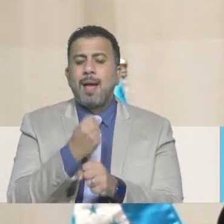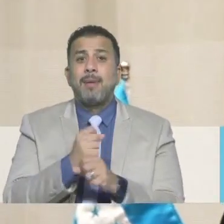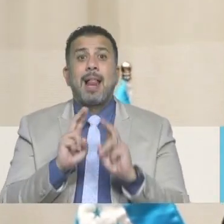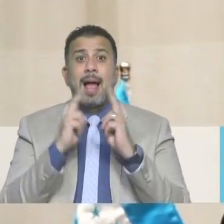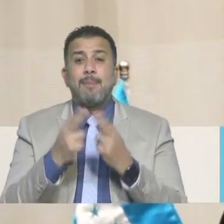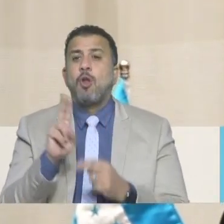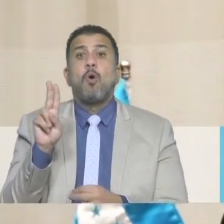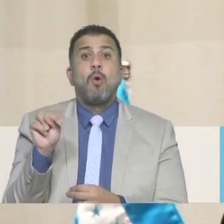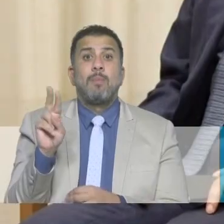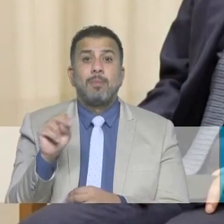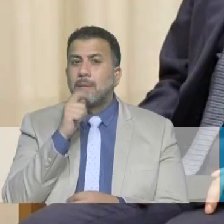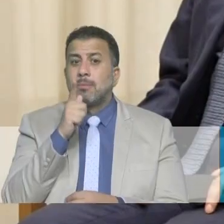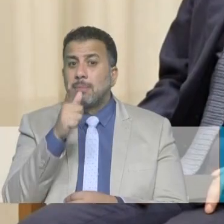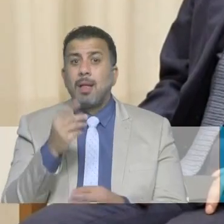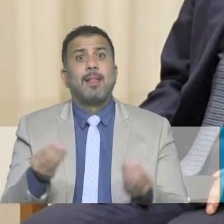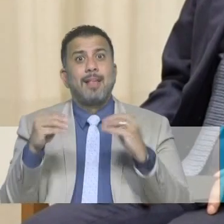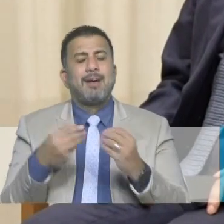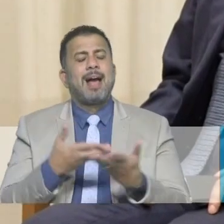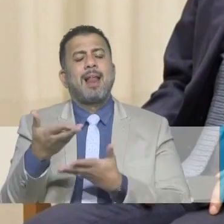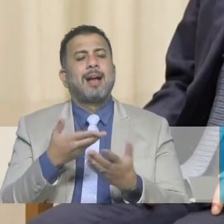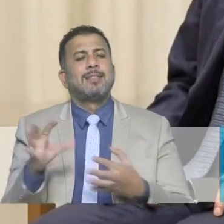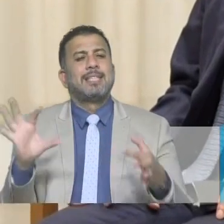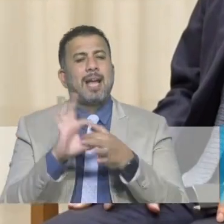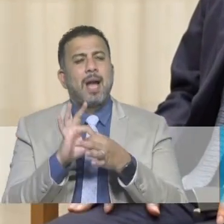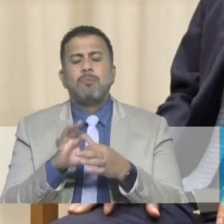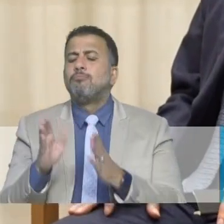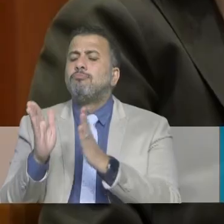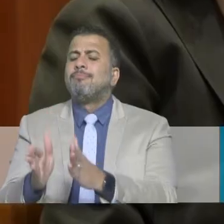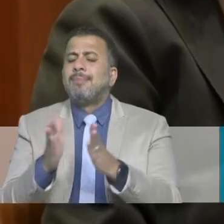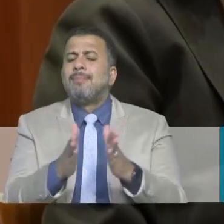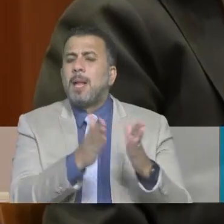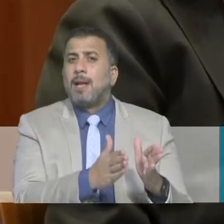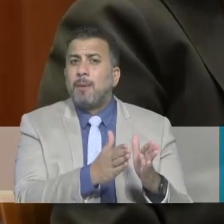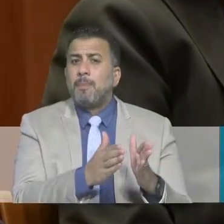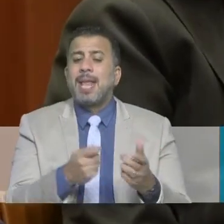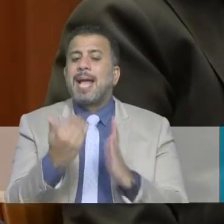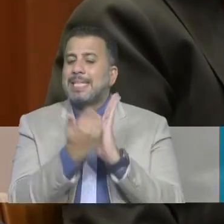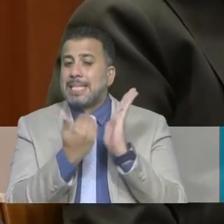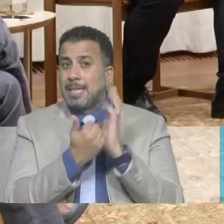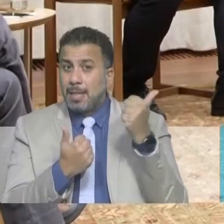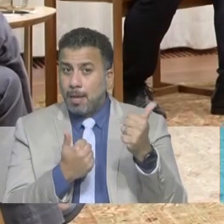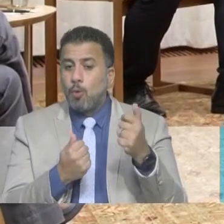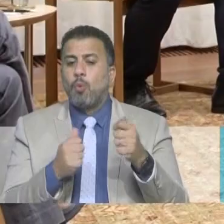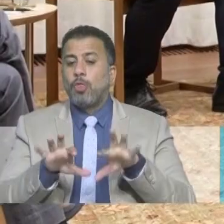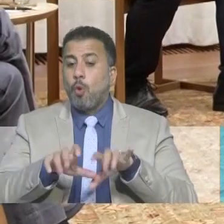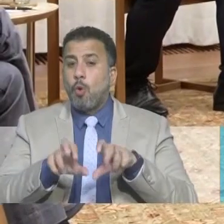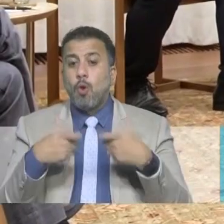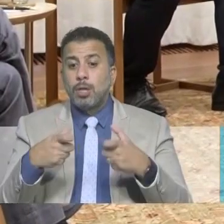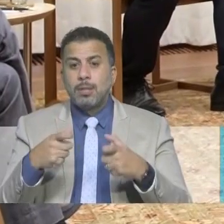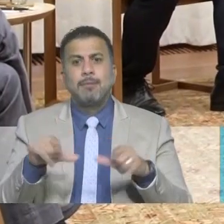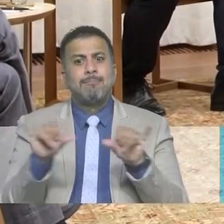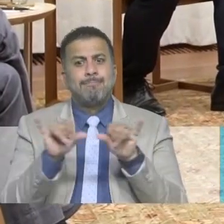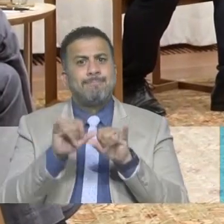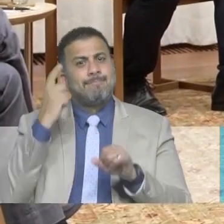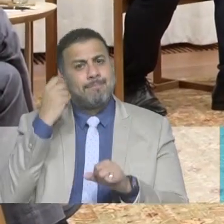للامم المتحده بالاضافه الى علاقات التعاون في عده مجالات منها الاقتصاديه والتكنولوجيه والذكاء